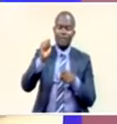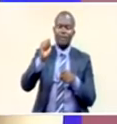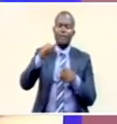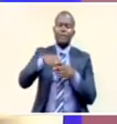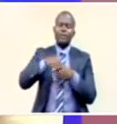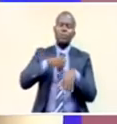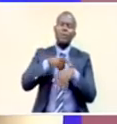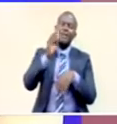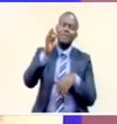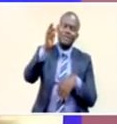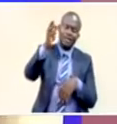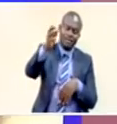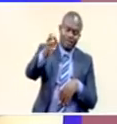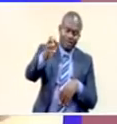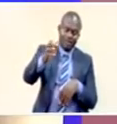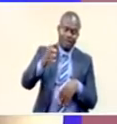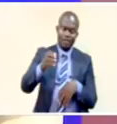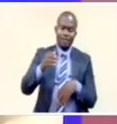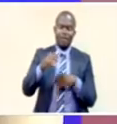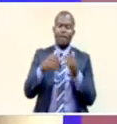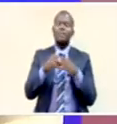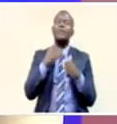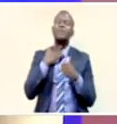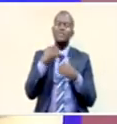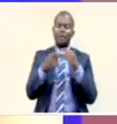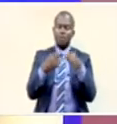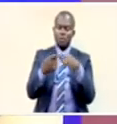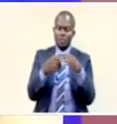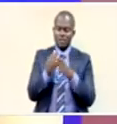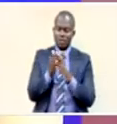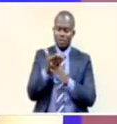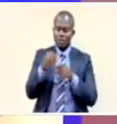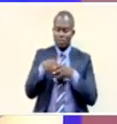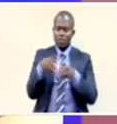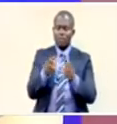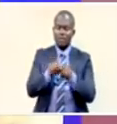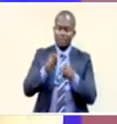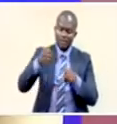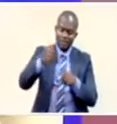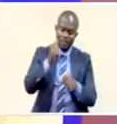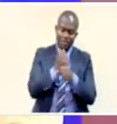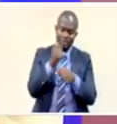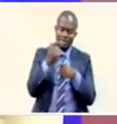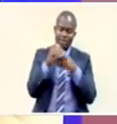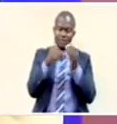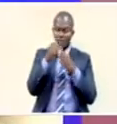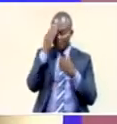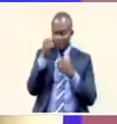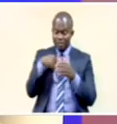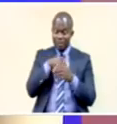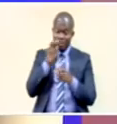no mu bihe bizaza abashaka gukomeza kunyura muri izo nzira bagira bati kuko nabo